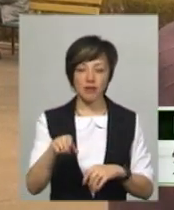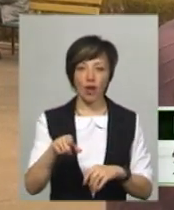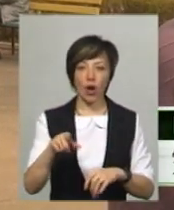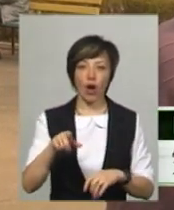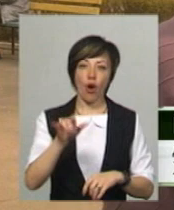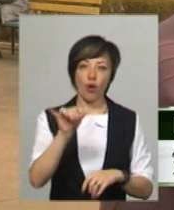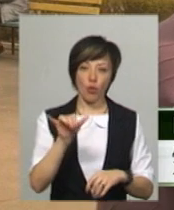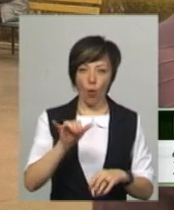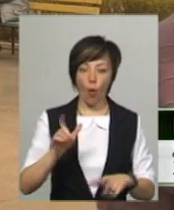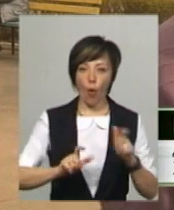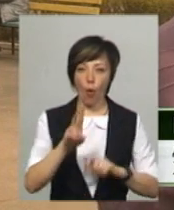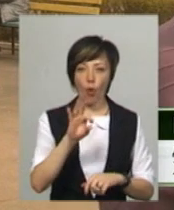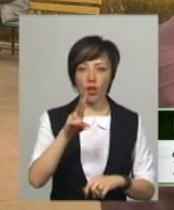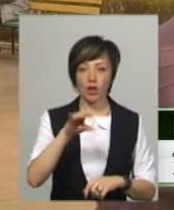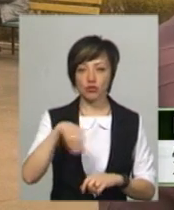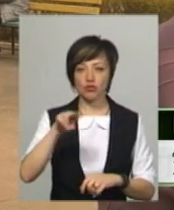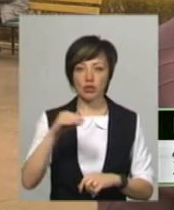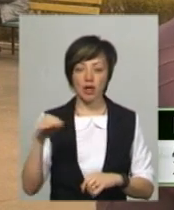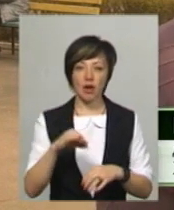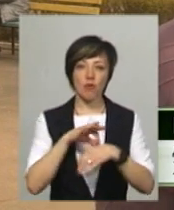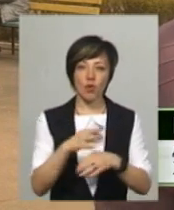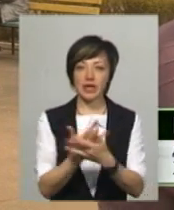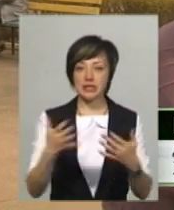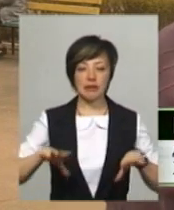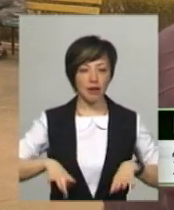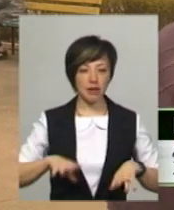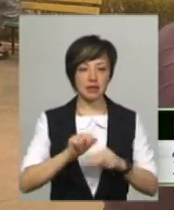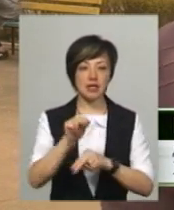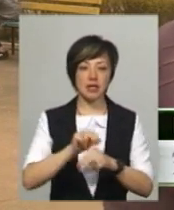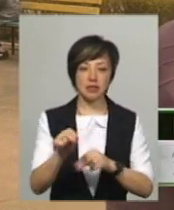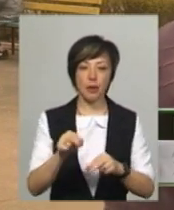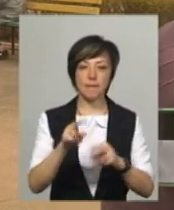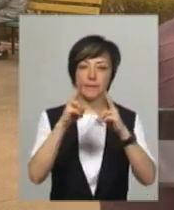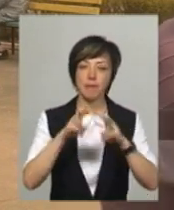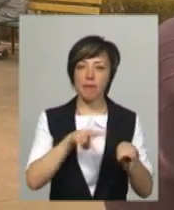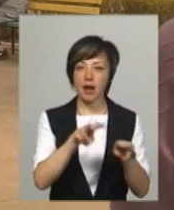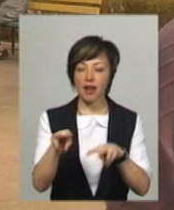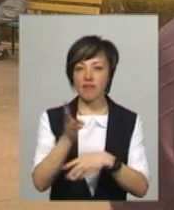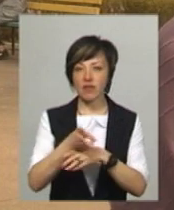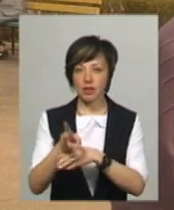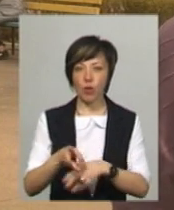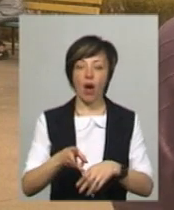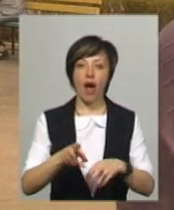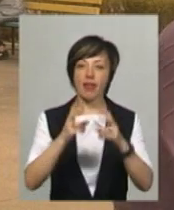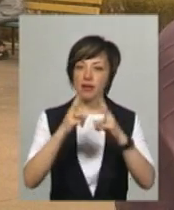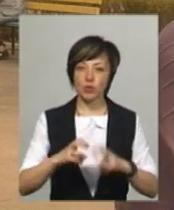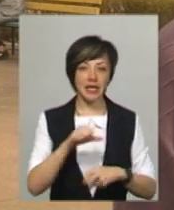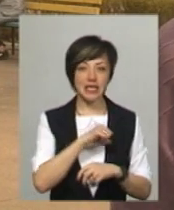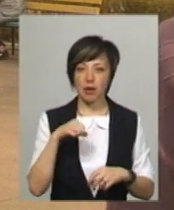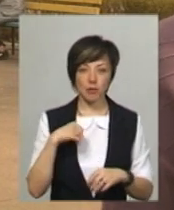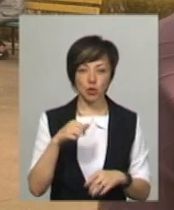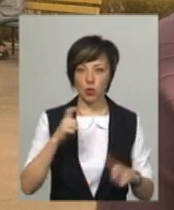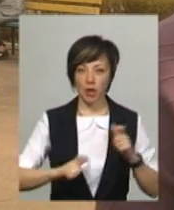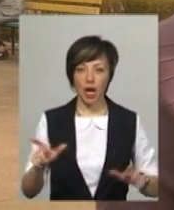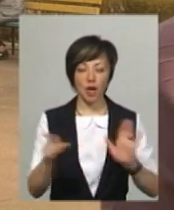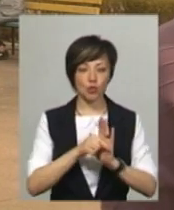коледжів, проводять різні тренінги, заняття, переглядають відео, аналізують. Не самі студенти,